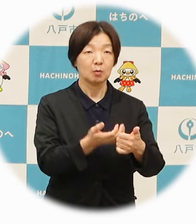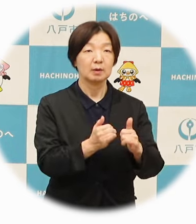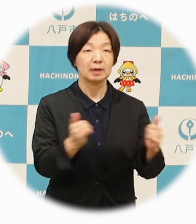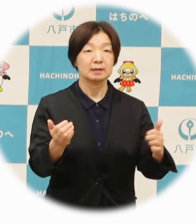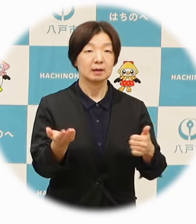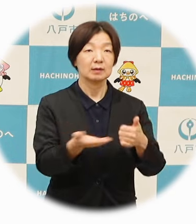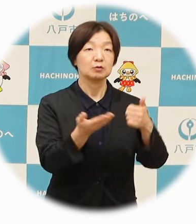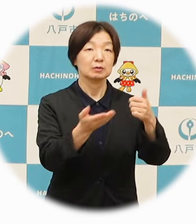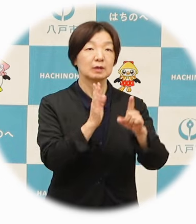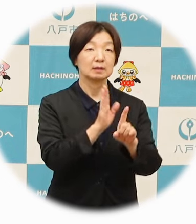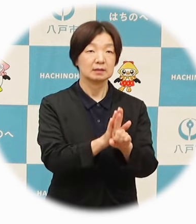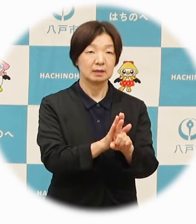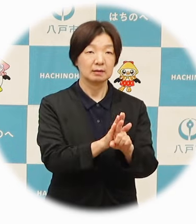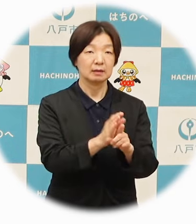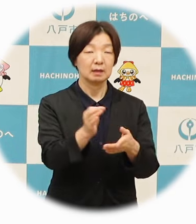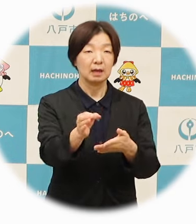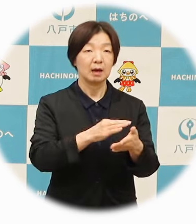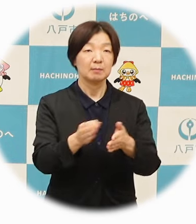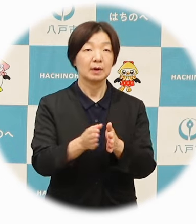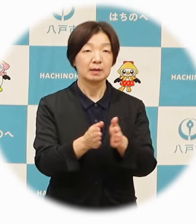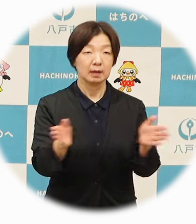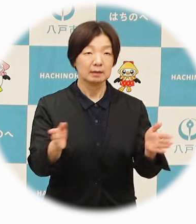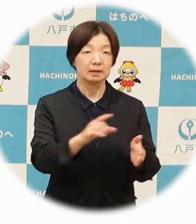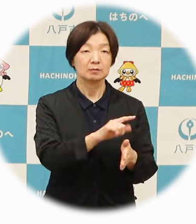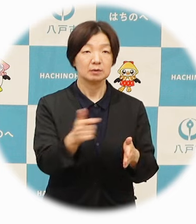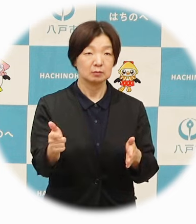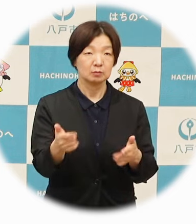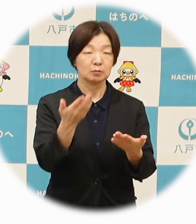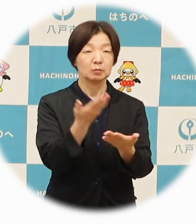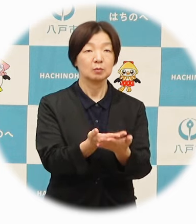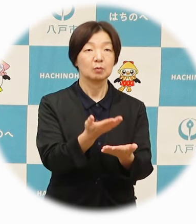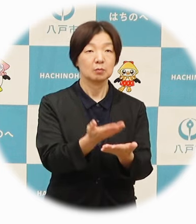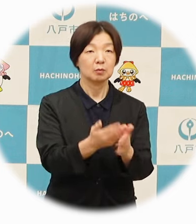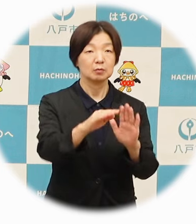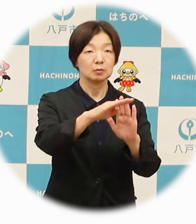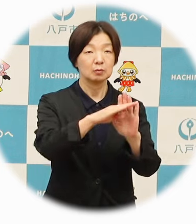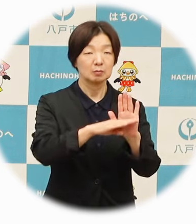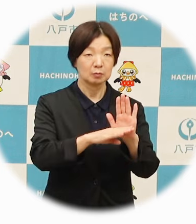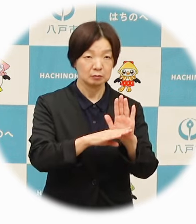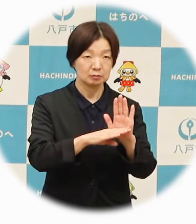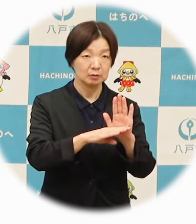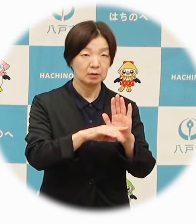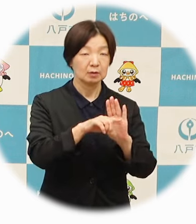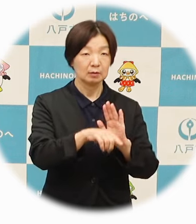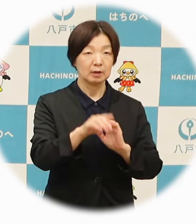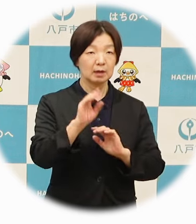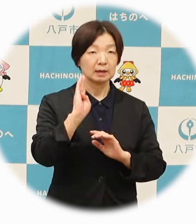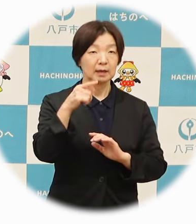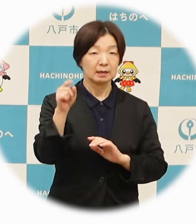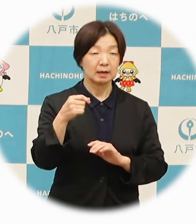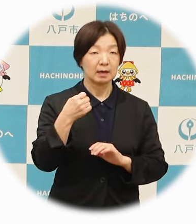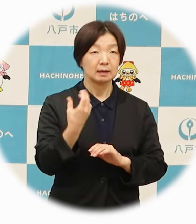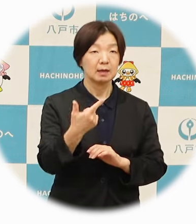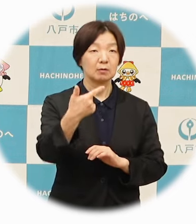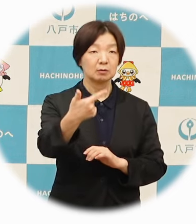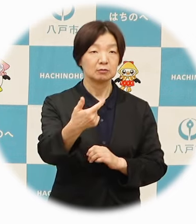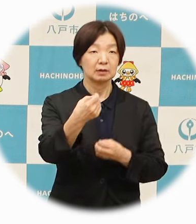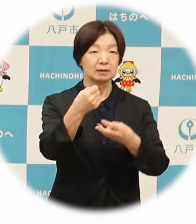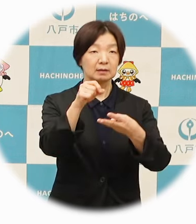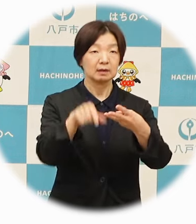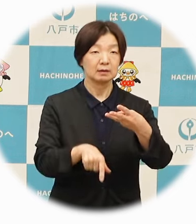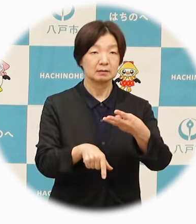成支援、販路開拓などの要望項目について、県が令和6年3月に策定